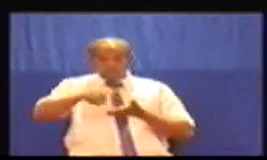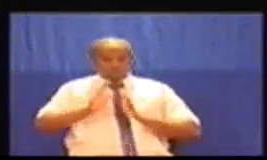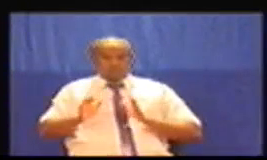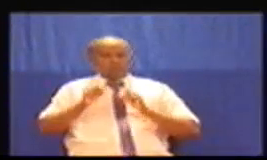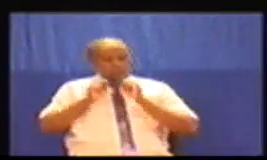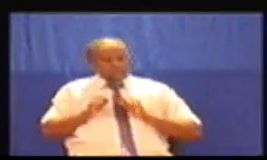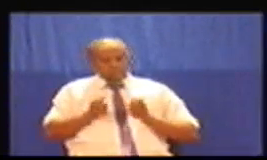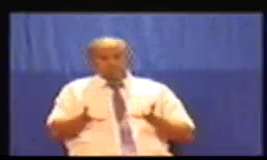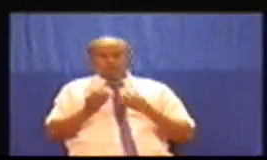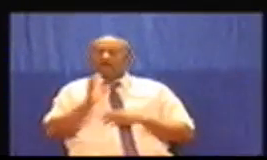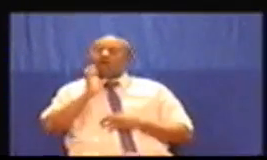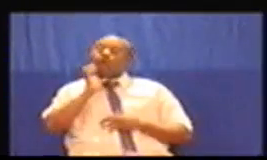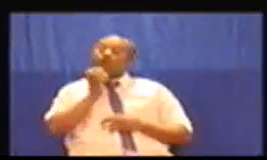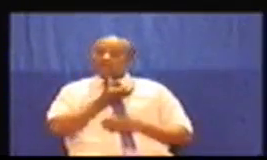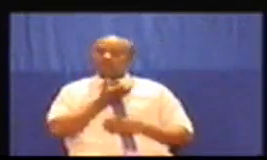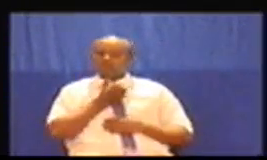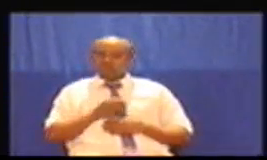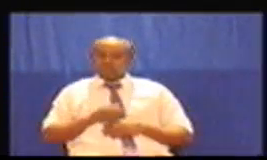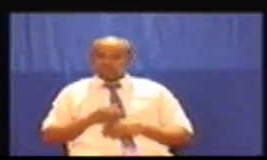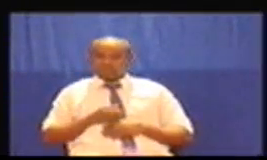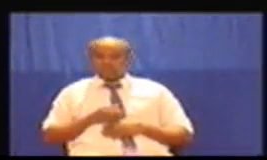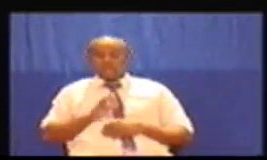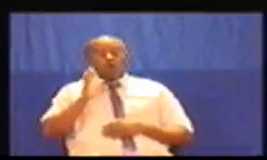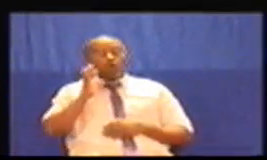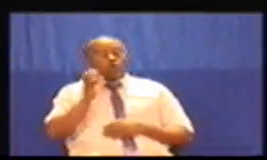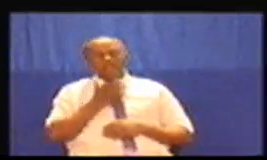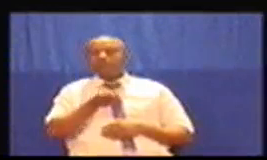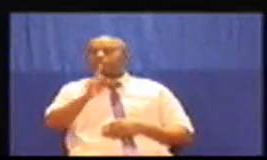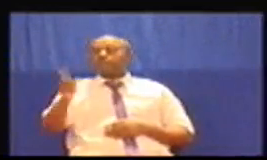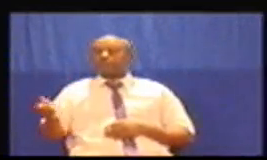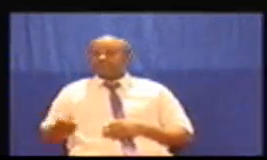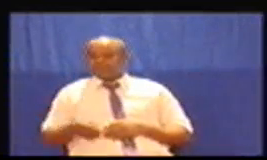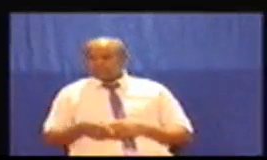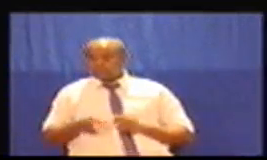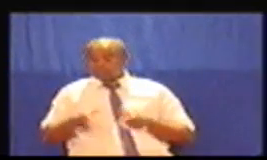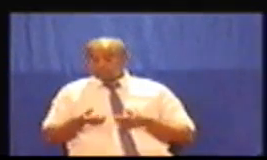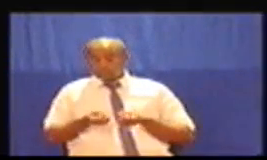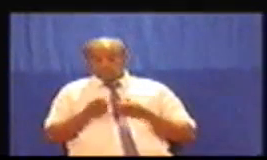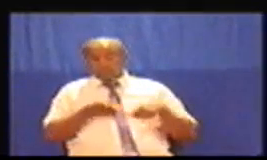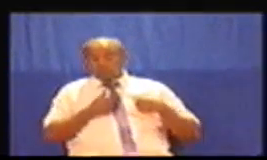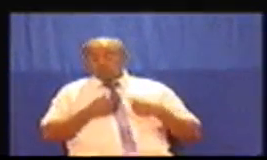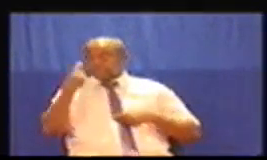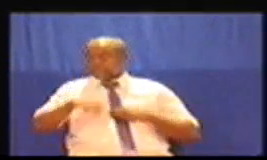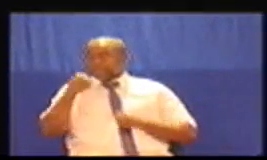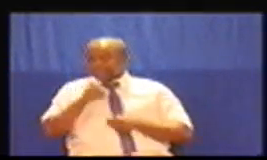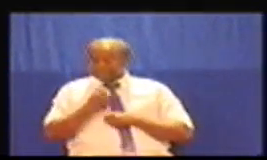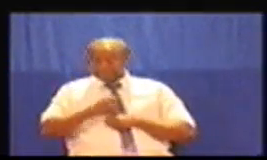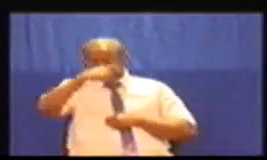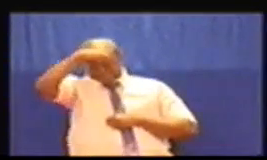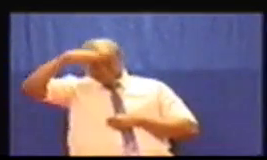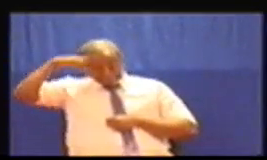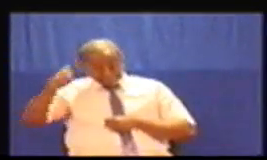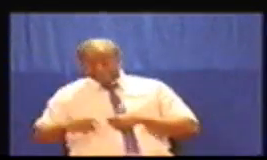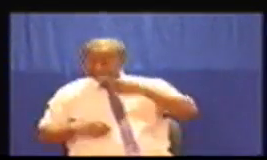tahadhari ambazo zinataka kuchukuliwa. Kwa hiyo tahadhari zinataka kuchukuliwa, lakini tujipe moyo, tuchape kazi, tuendeleze taifa